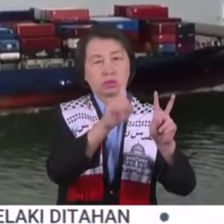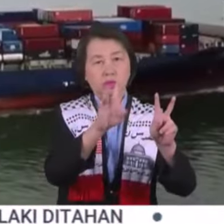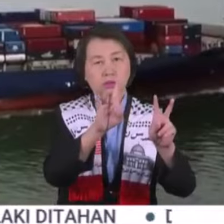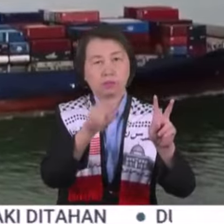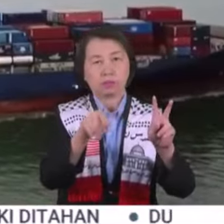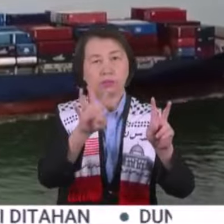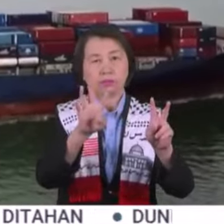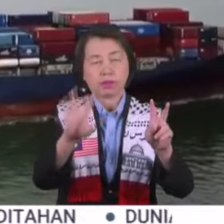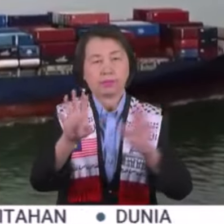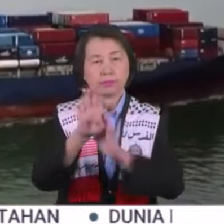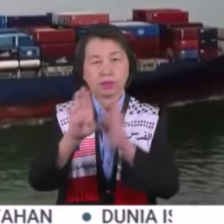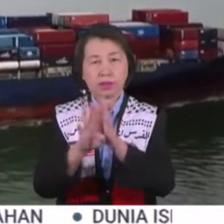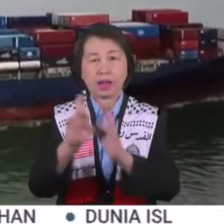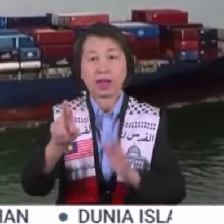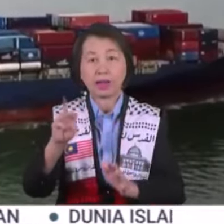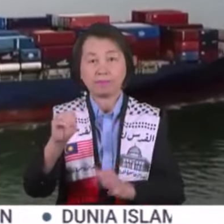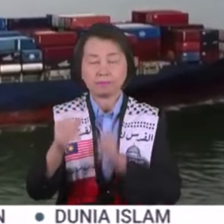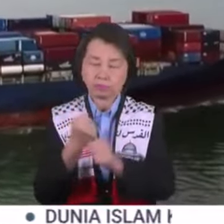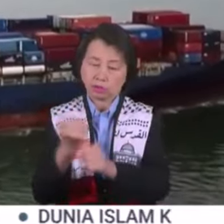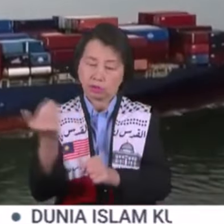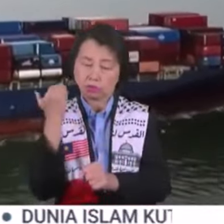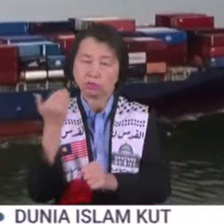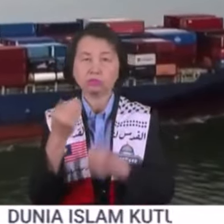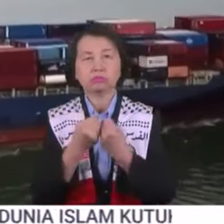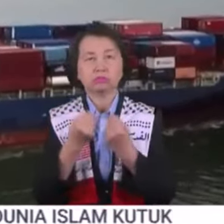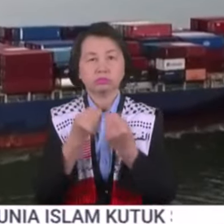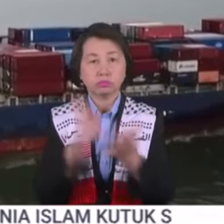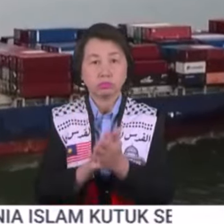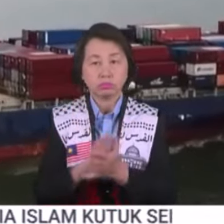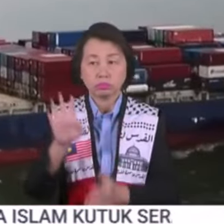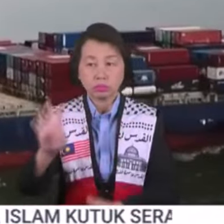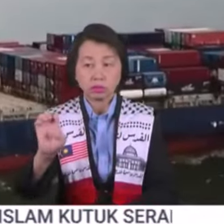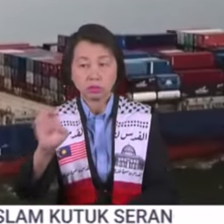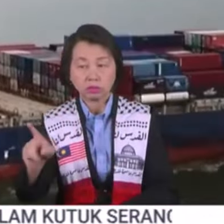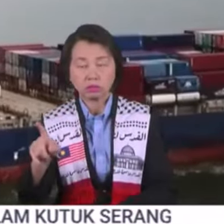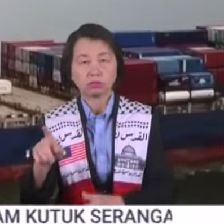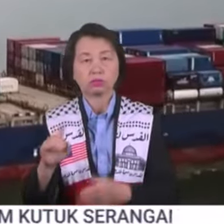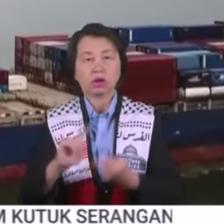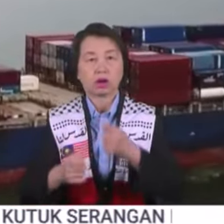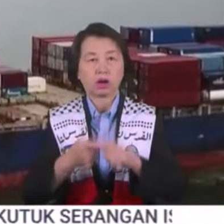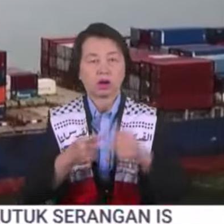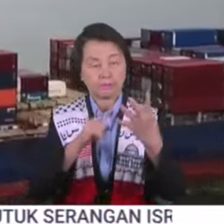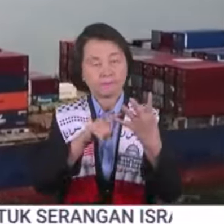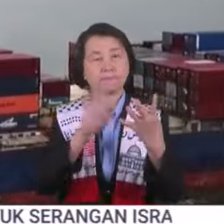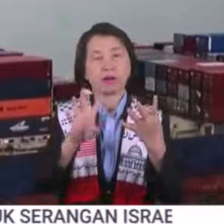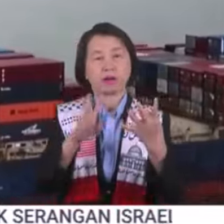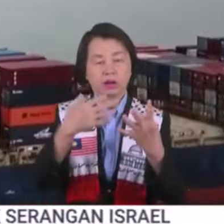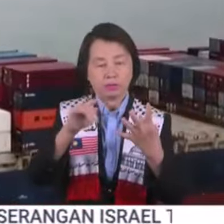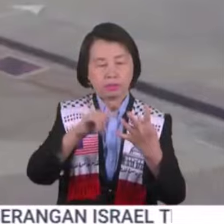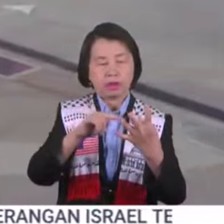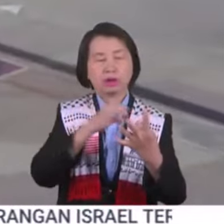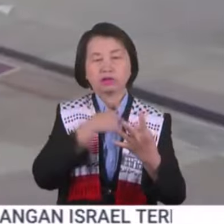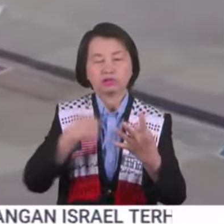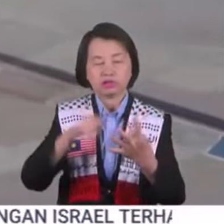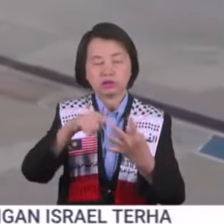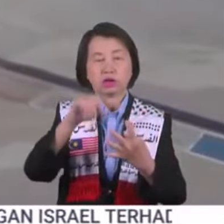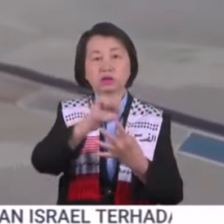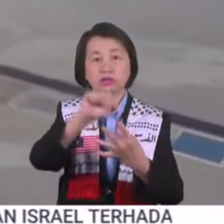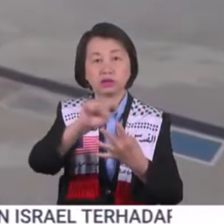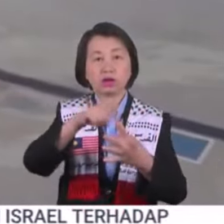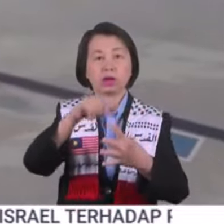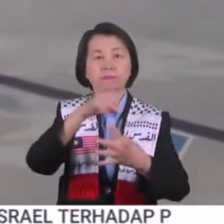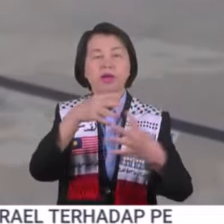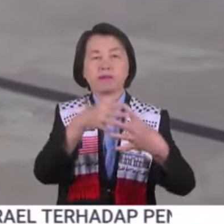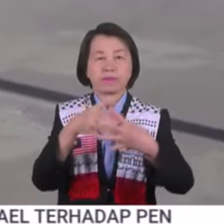218.14 bilion tahun lalu ini menjadikan EU Rakan dagang keempat terbesar selepas China Singapura dan Amerika